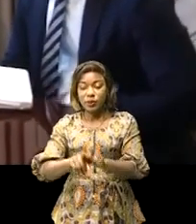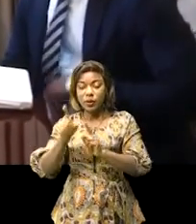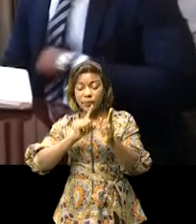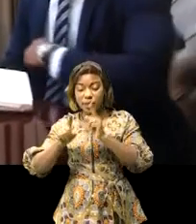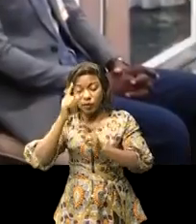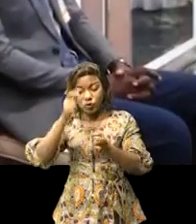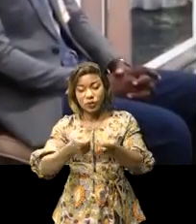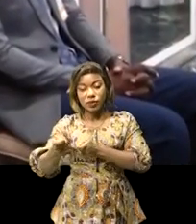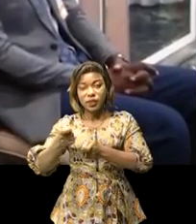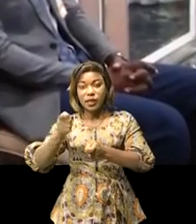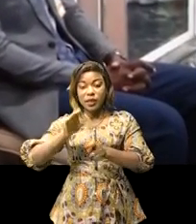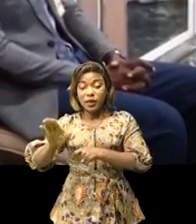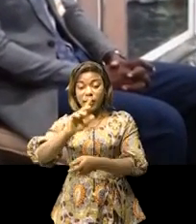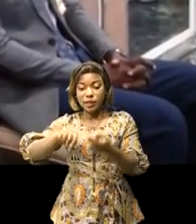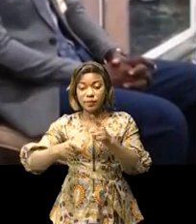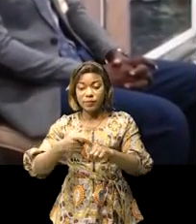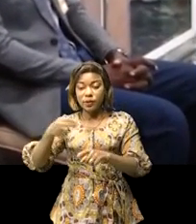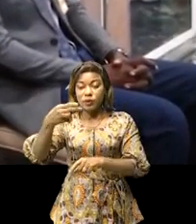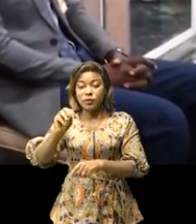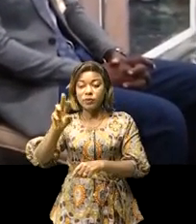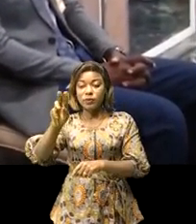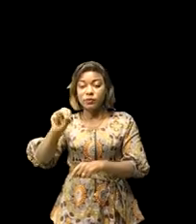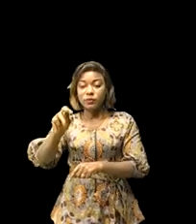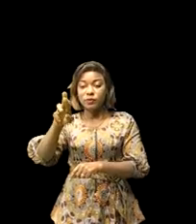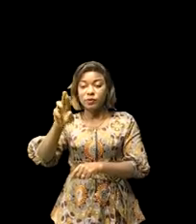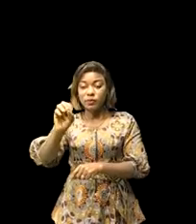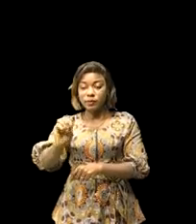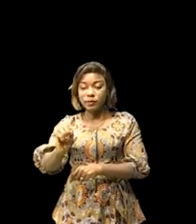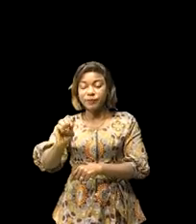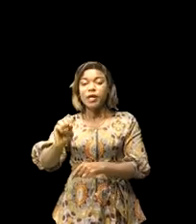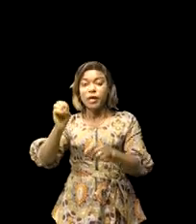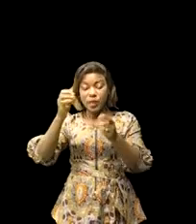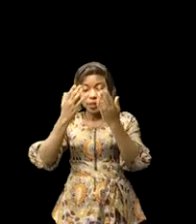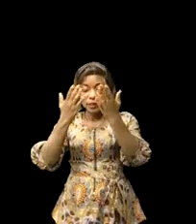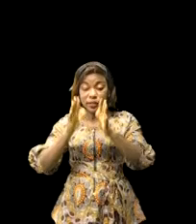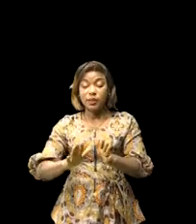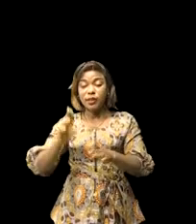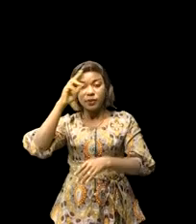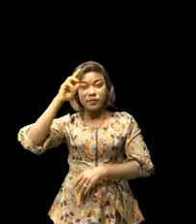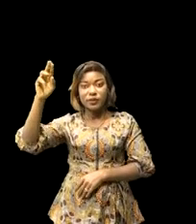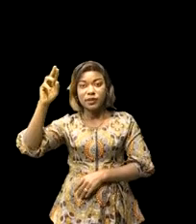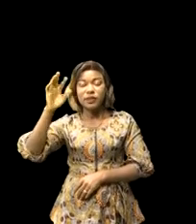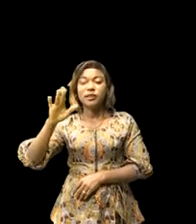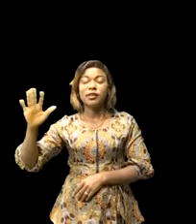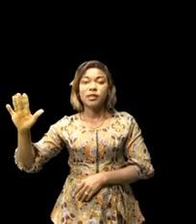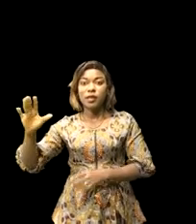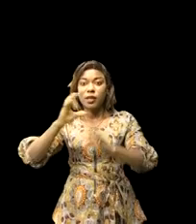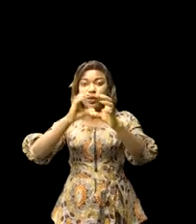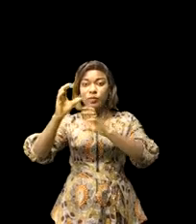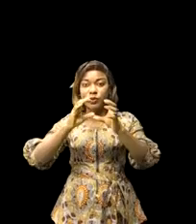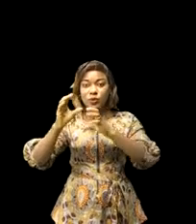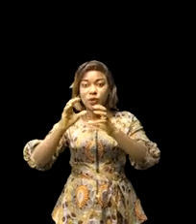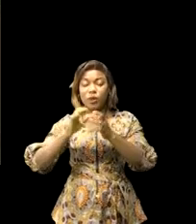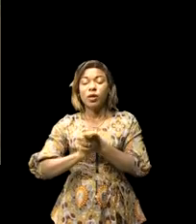de l'assassinat d'Honoré Chama, étudiant de l'Université de Kinshasa en deuxième graduat communication à